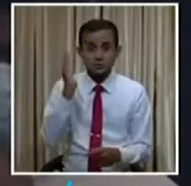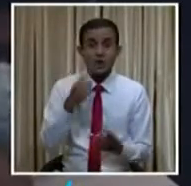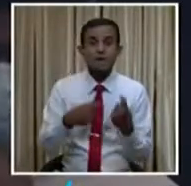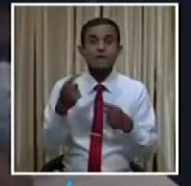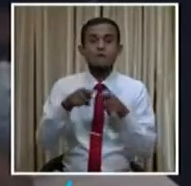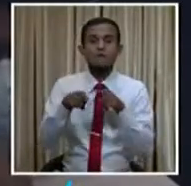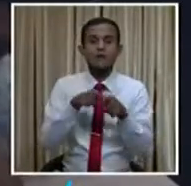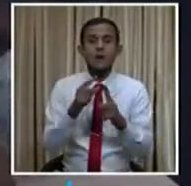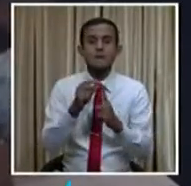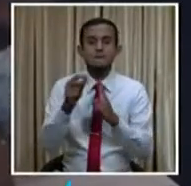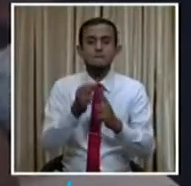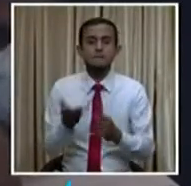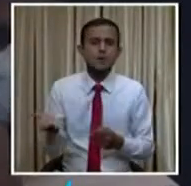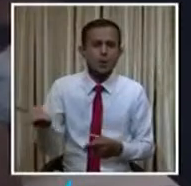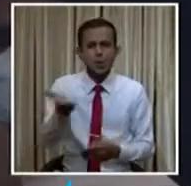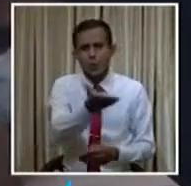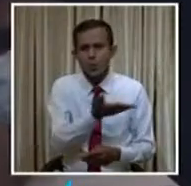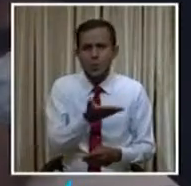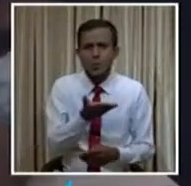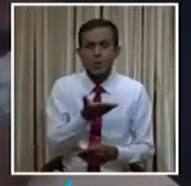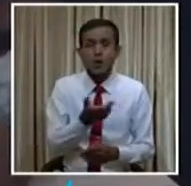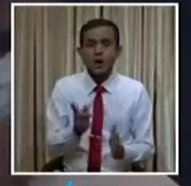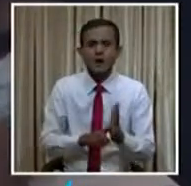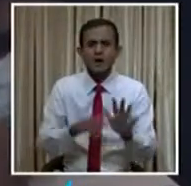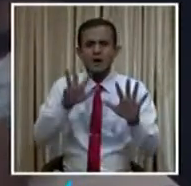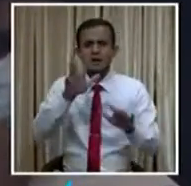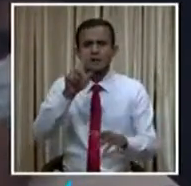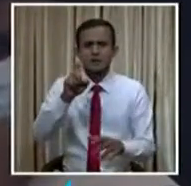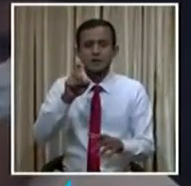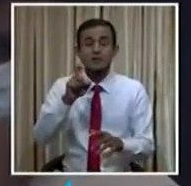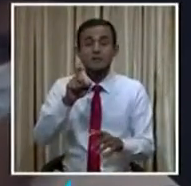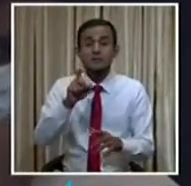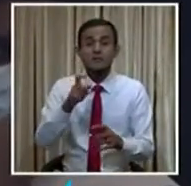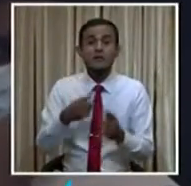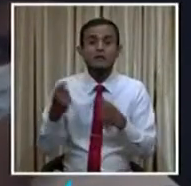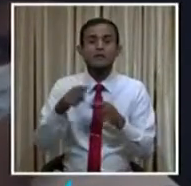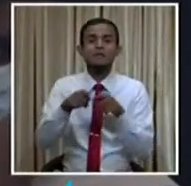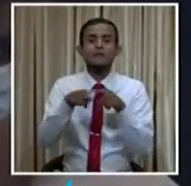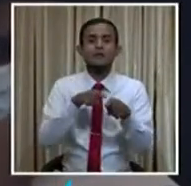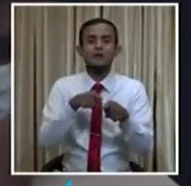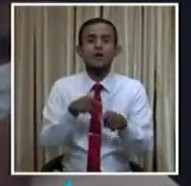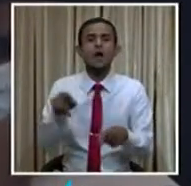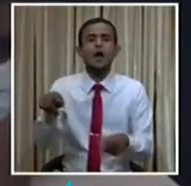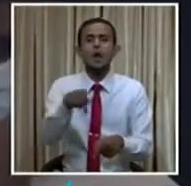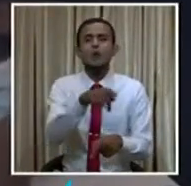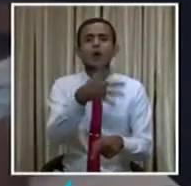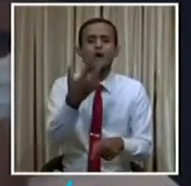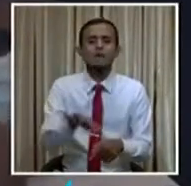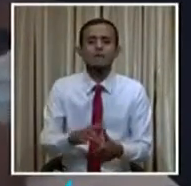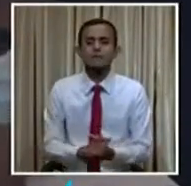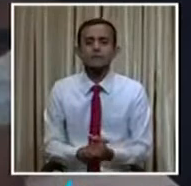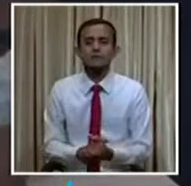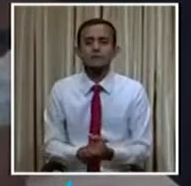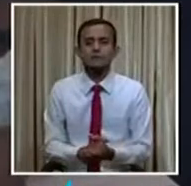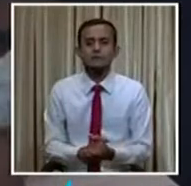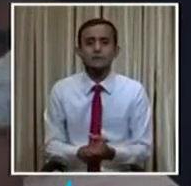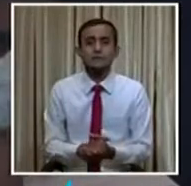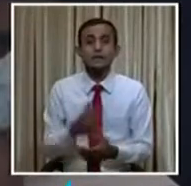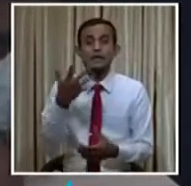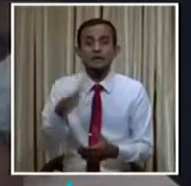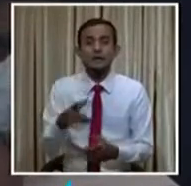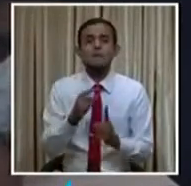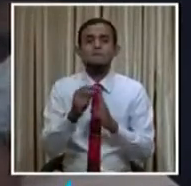මේ පාර්ලිමේන්තුවේ ඉන්න මේ සේවක මහත්තයාත් ලක්ෂ 9 හමාරකට අපි උකස් කරලා තියෙන්නේ කවුද ඒක කරුවේ ඒක කරුවේ